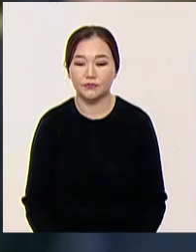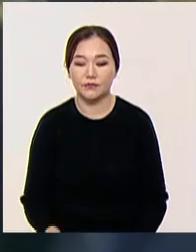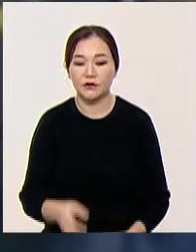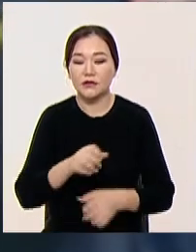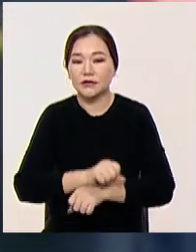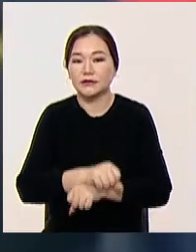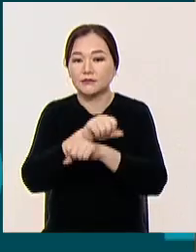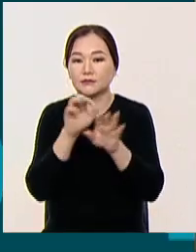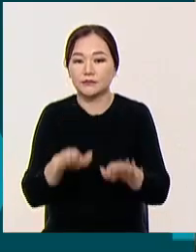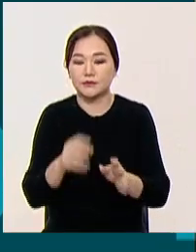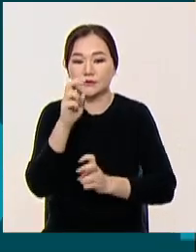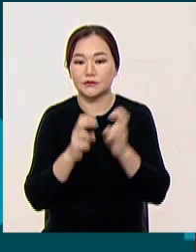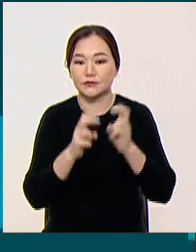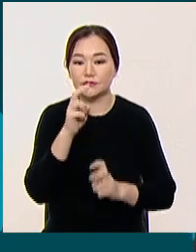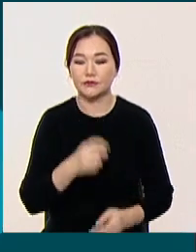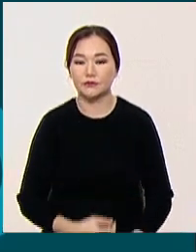Забастовка на заводе.